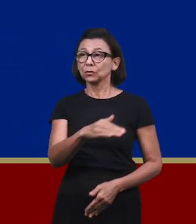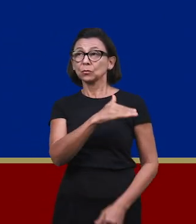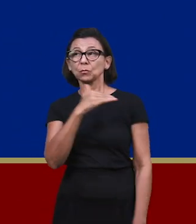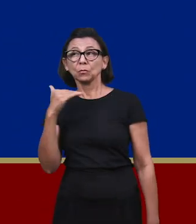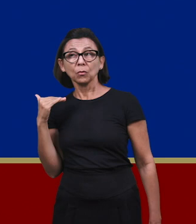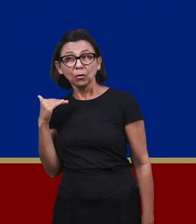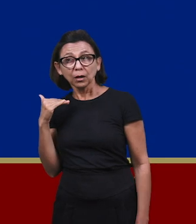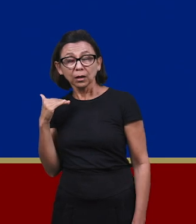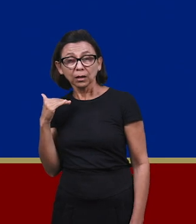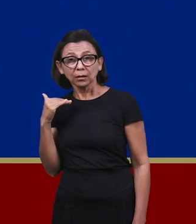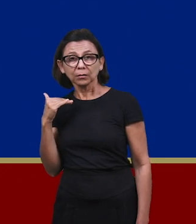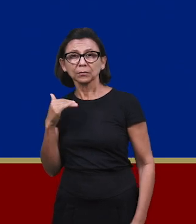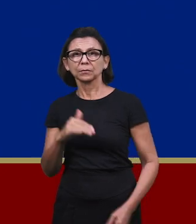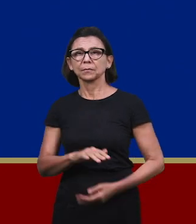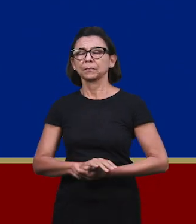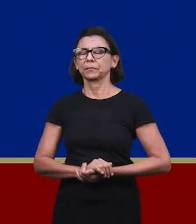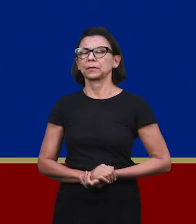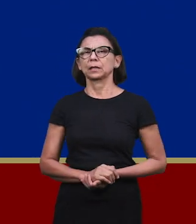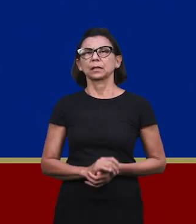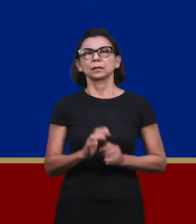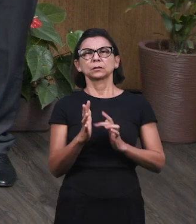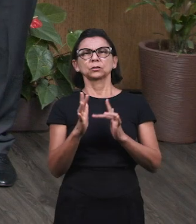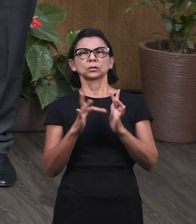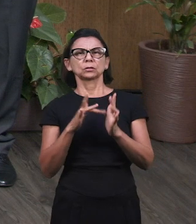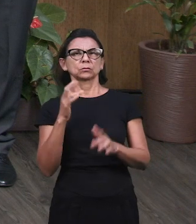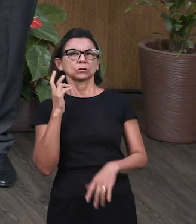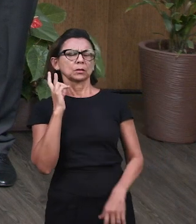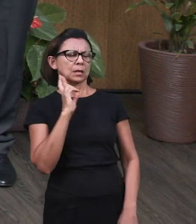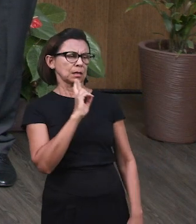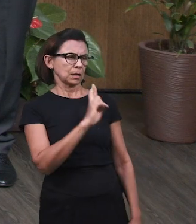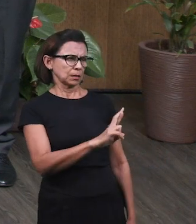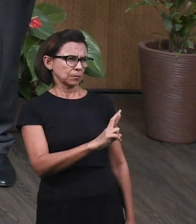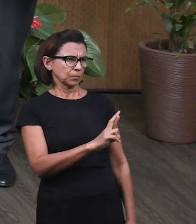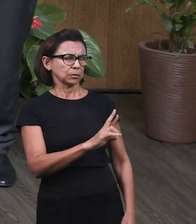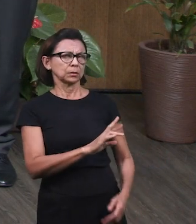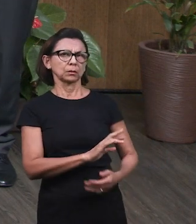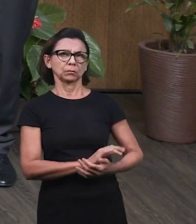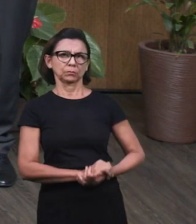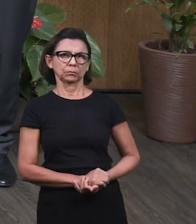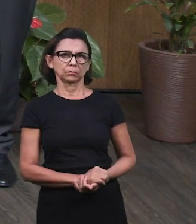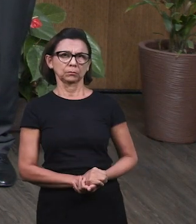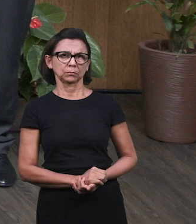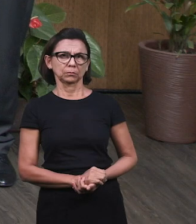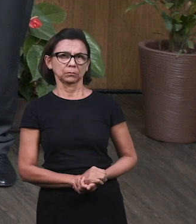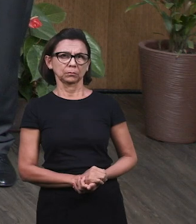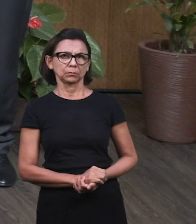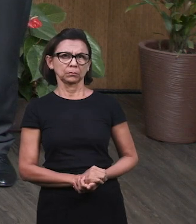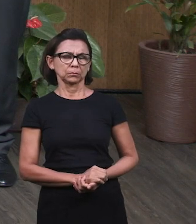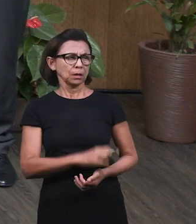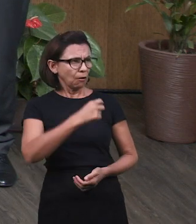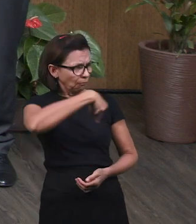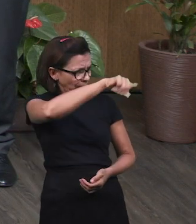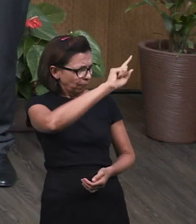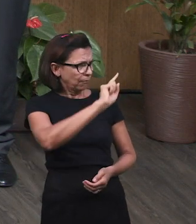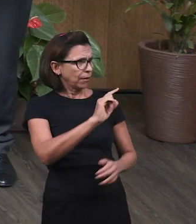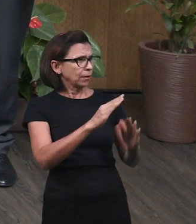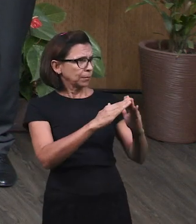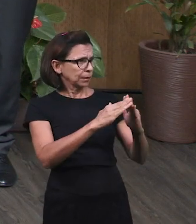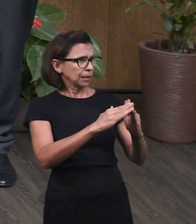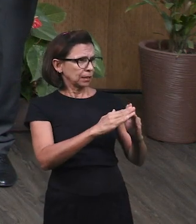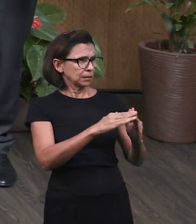Jésus a dit à cet homme, va, ton fils est en vie. Cet homme aussi,